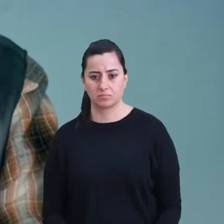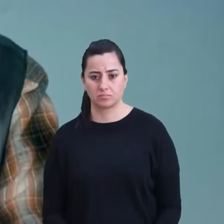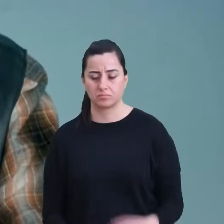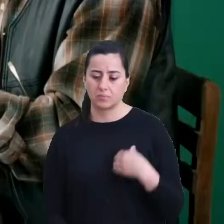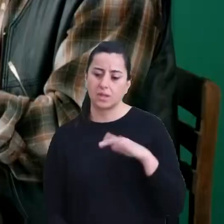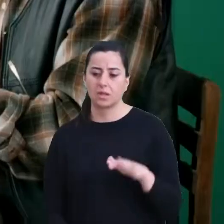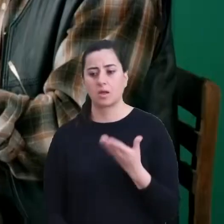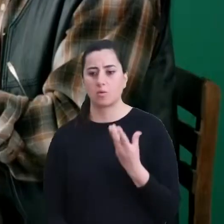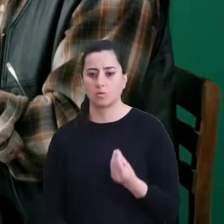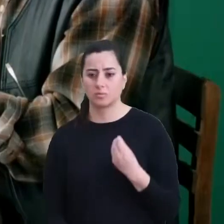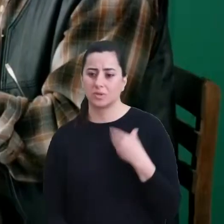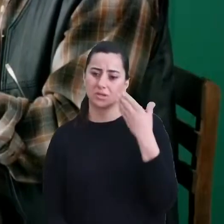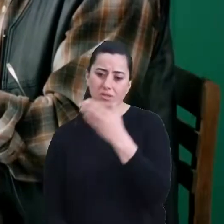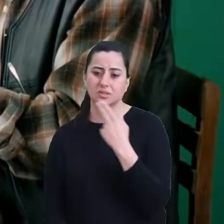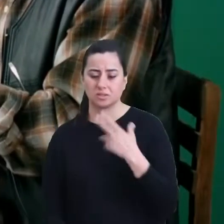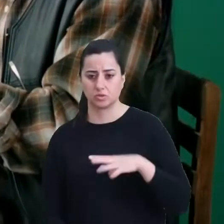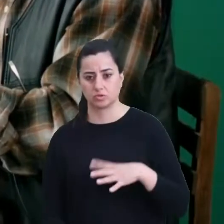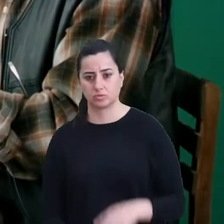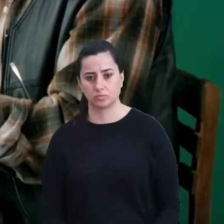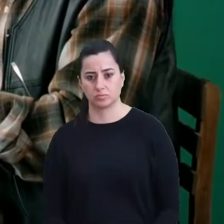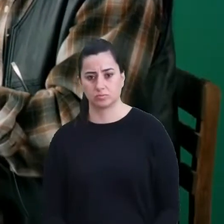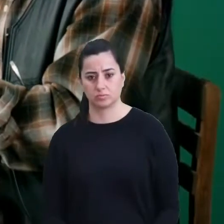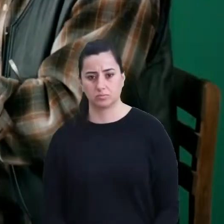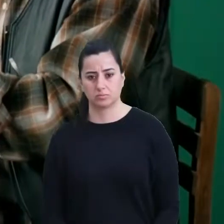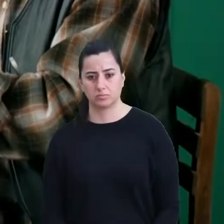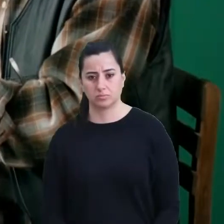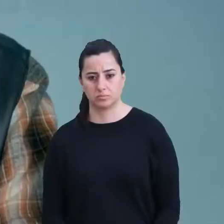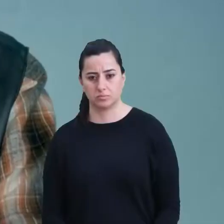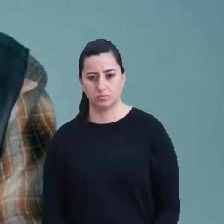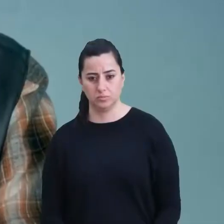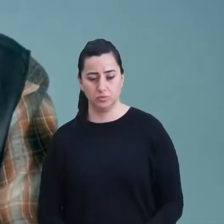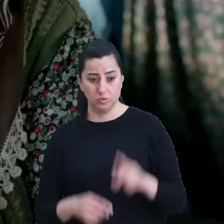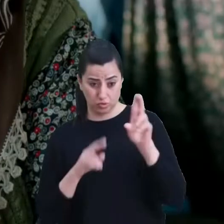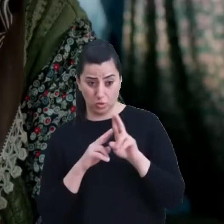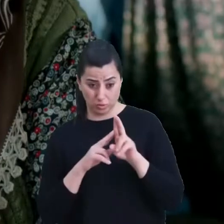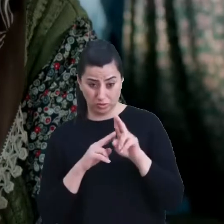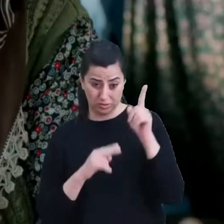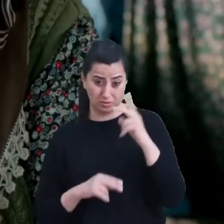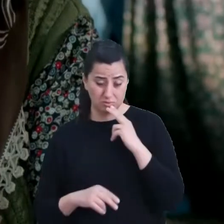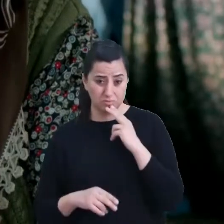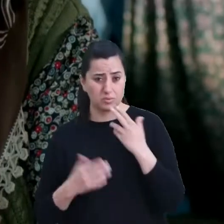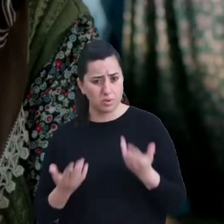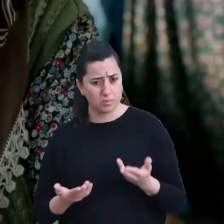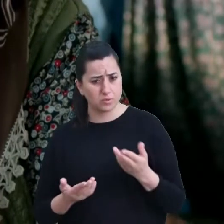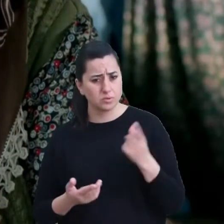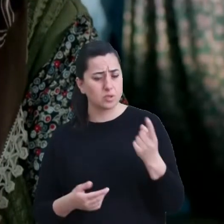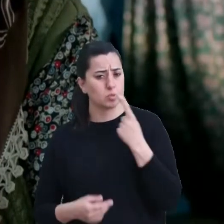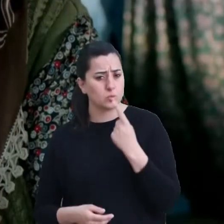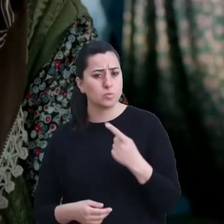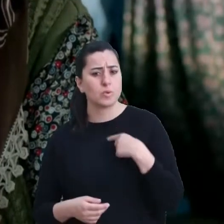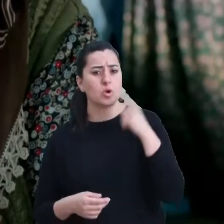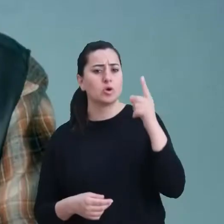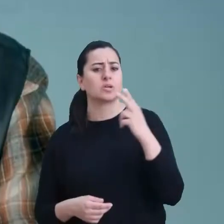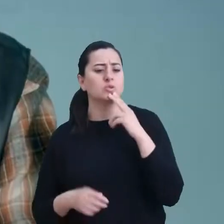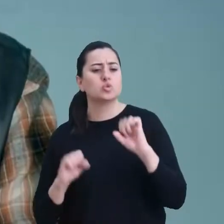Basbayağı geri caydım. Gidip isteyelim gari gazı. Köstence lan kızı. Lan oğlum sen demiyor muydun bana